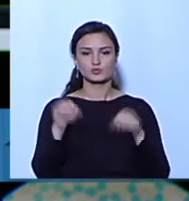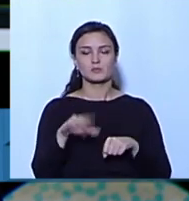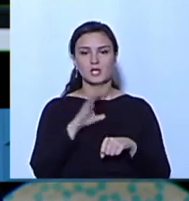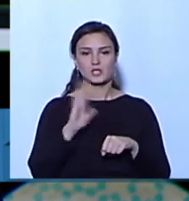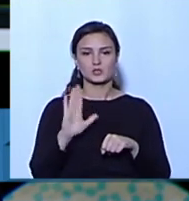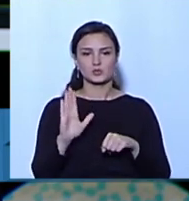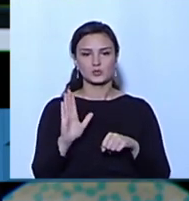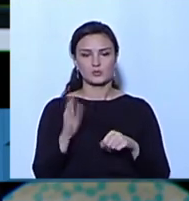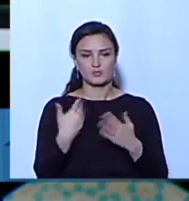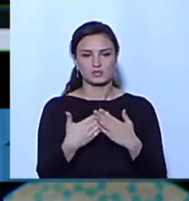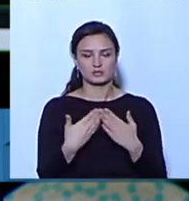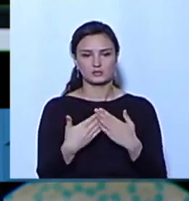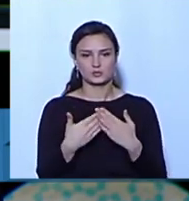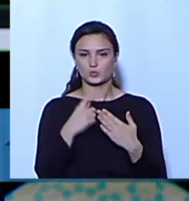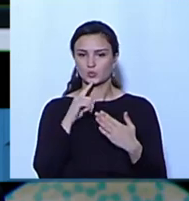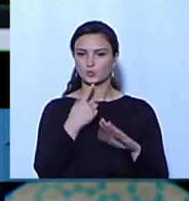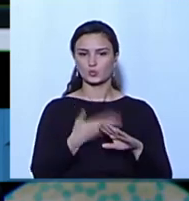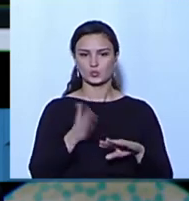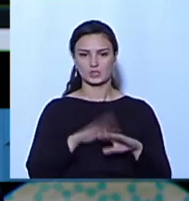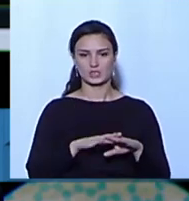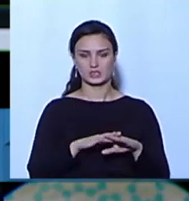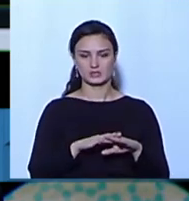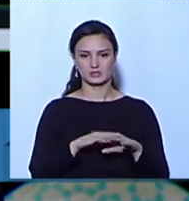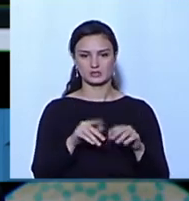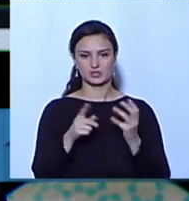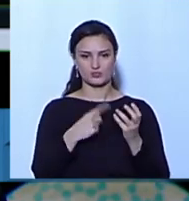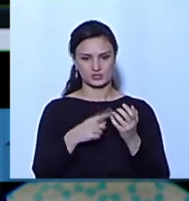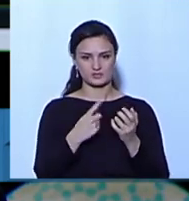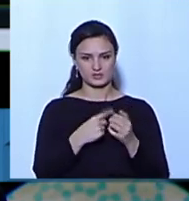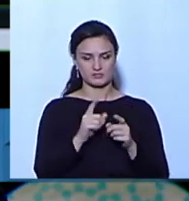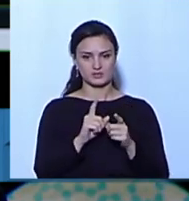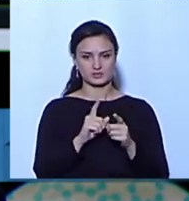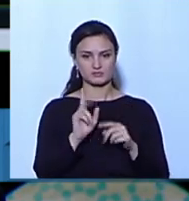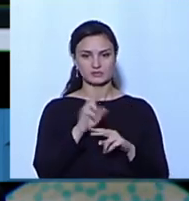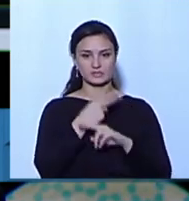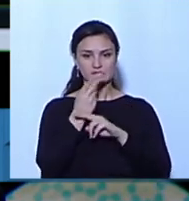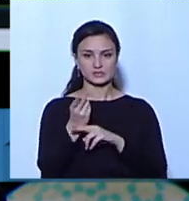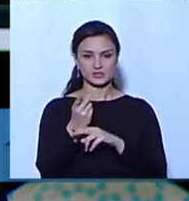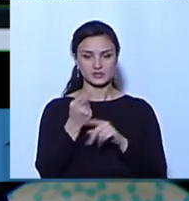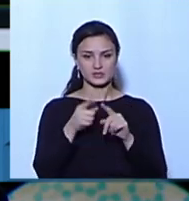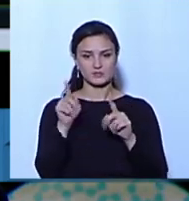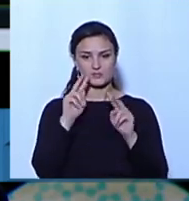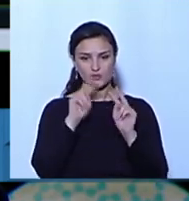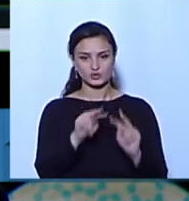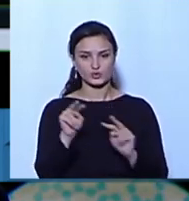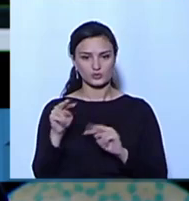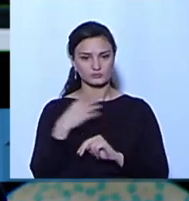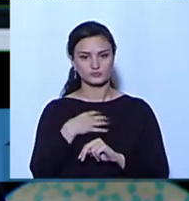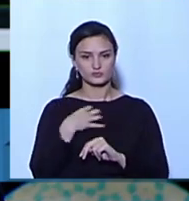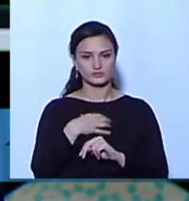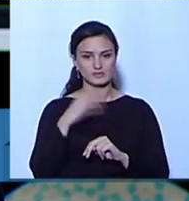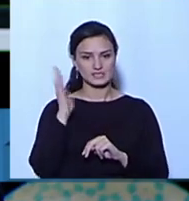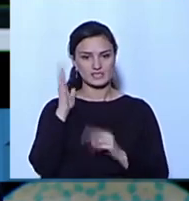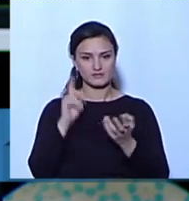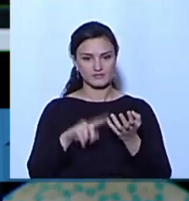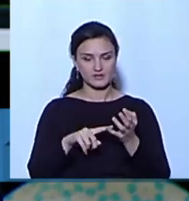იყოს თავისთავად ძალიან რთული, ასე თქვა, ჩამოსათვლელად, მაგრამ სტაციონარში ხდება ადეკვატური მონიტორინგი არტერიული